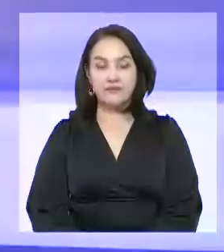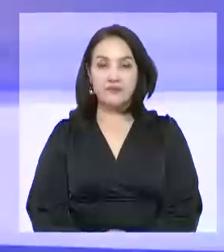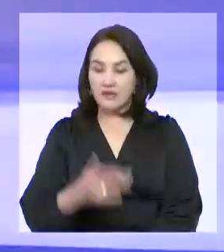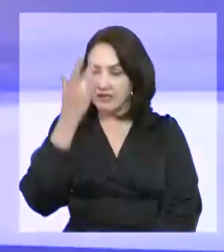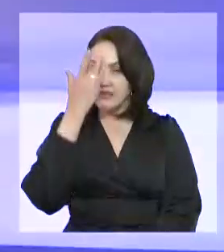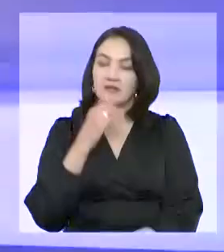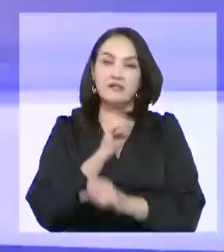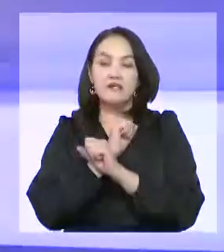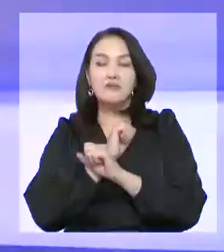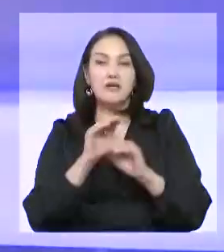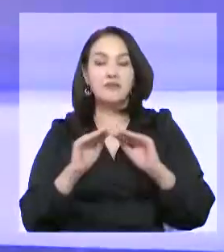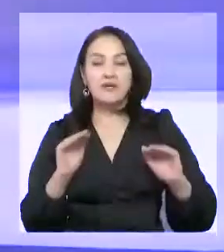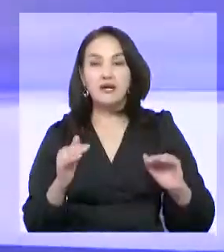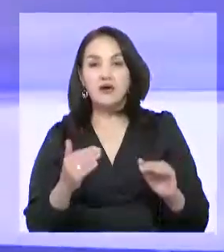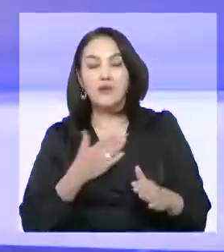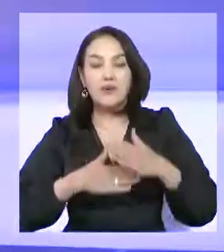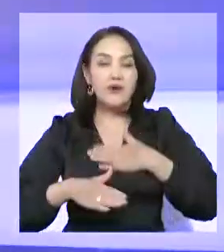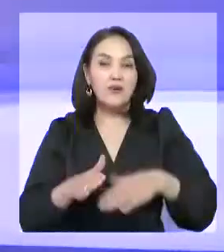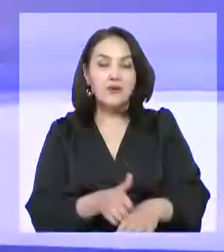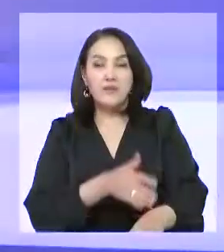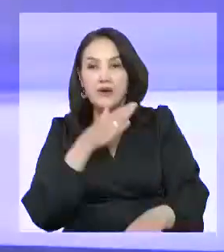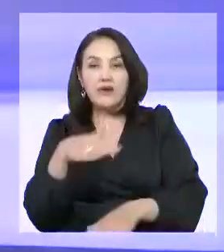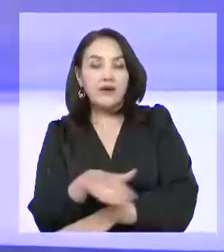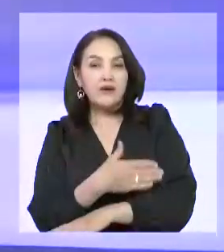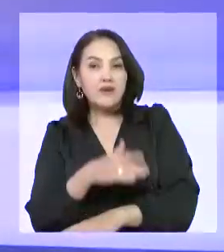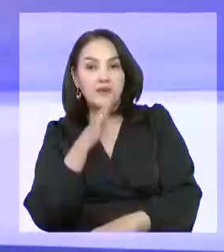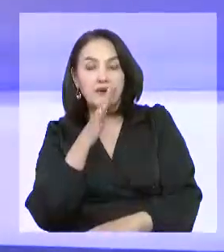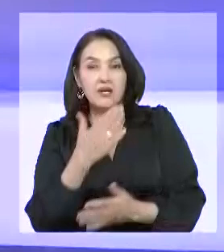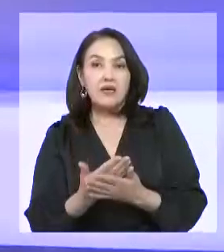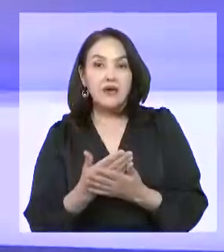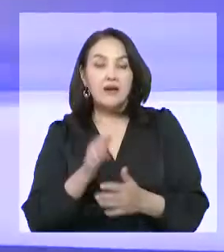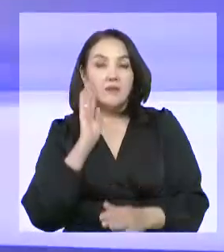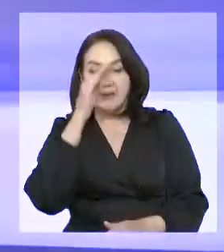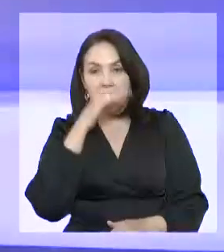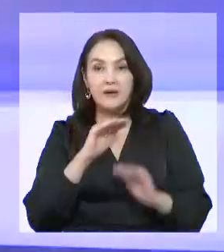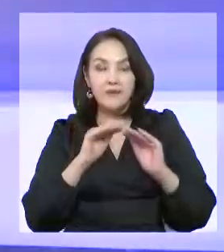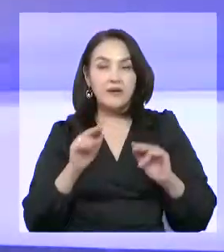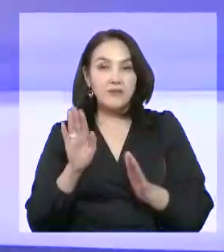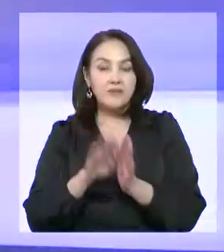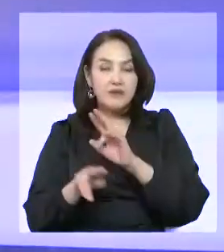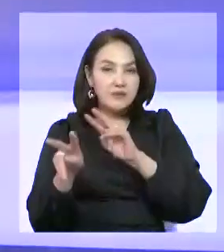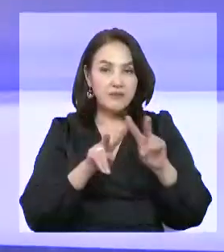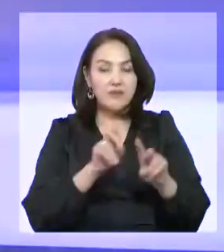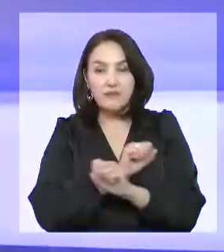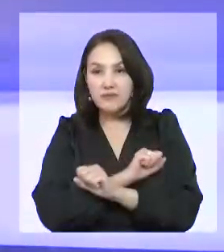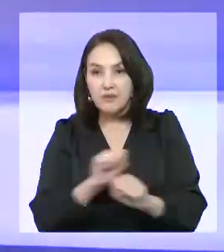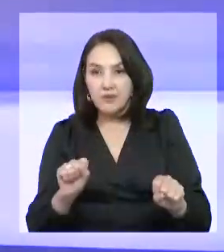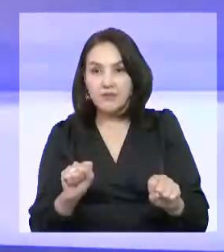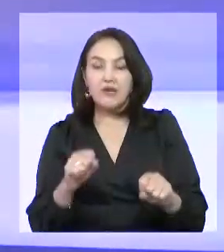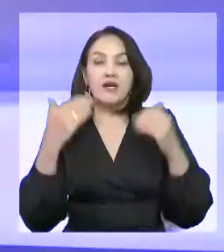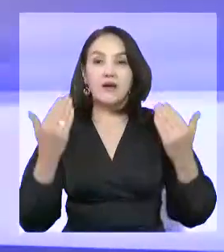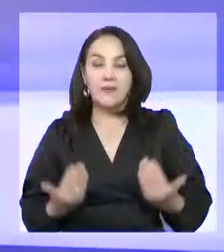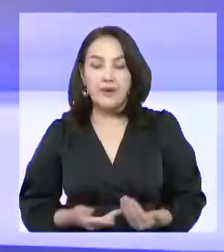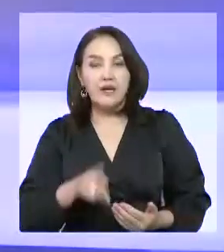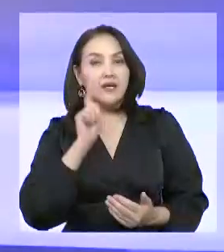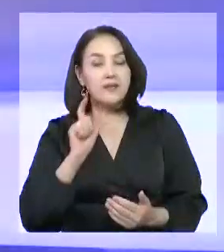Жазғы демалыс балалардың асыр салып, көп уақытын далада өткізетін кезі. Бірақ ата-аналардың балаларды қараусыз қалдыруына болмайды. Биыл өңірде